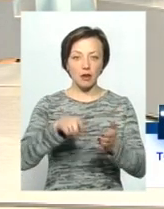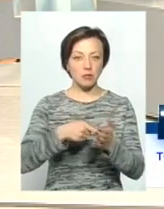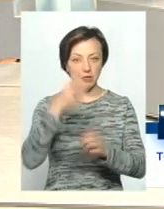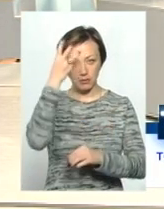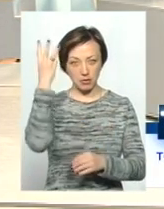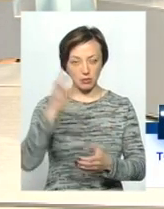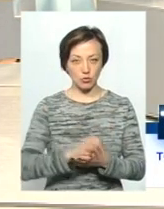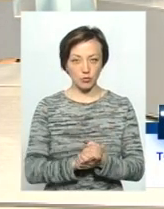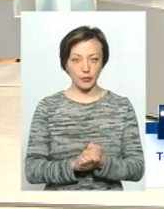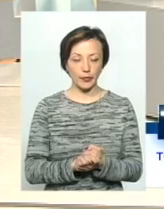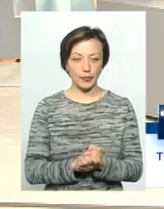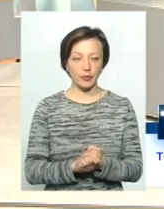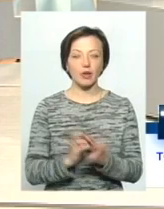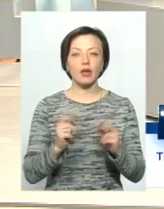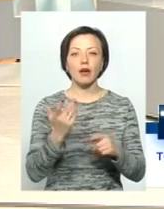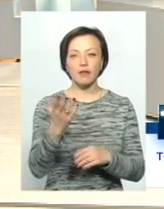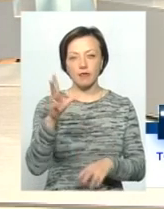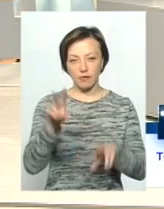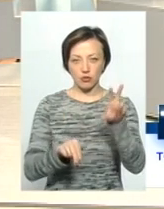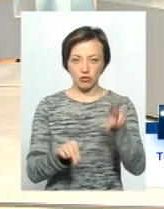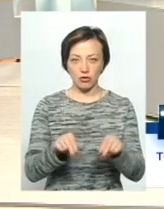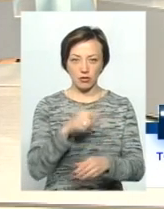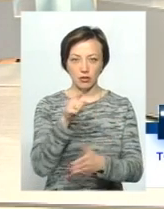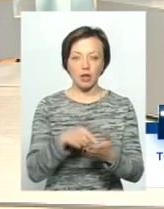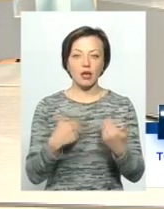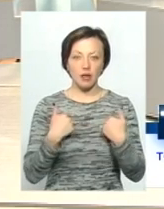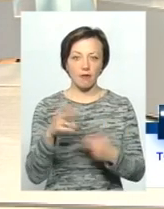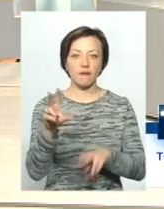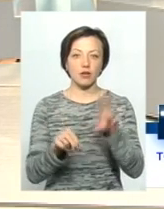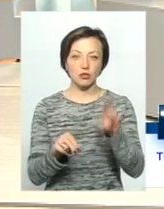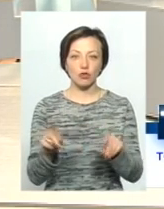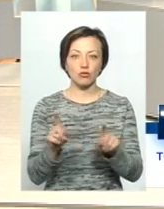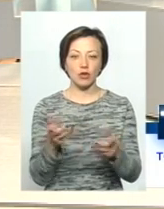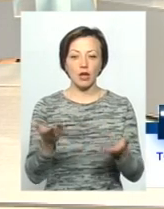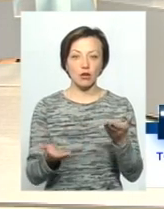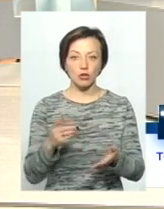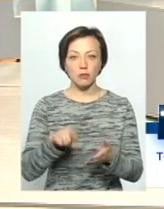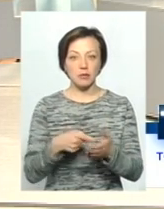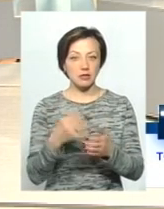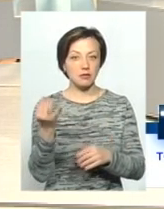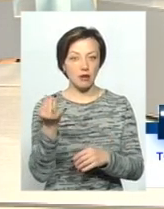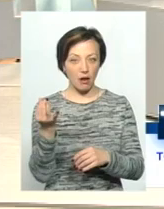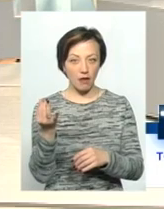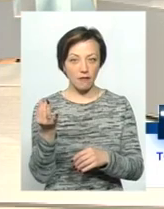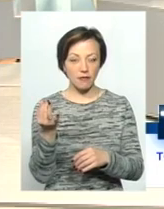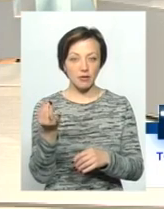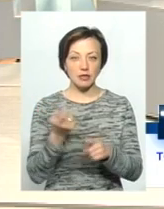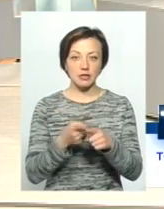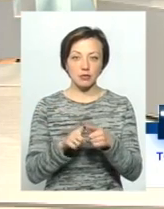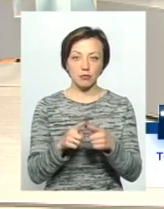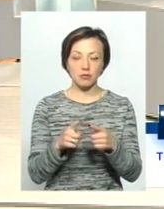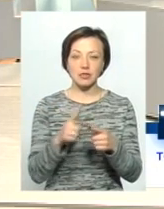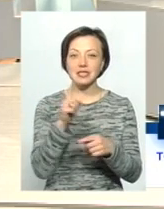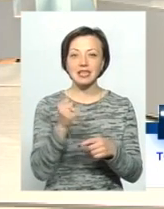Хмельницького? Як ви вважаєте? Я вважаю, що якщо місто буде цікаве, нам з цим треба боротися,